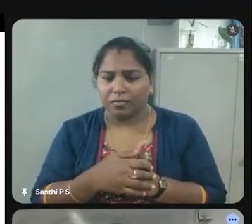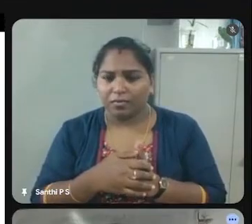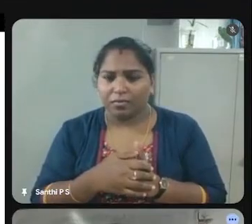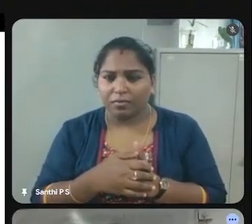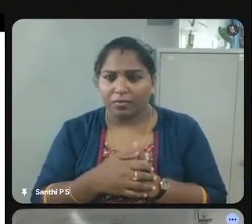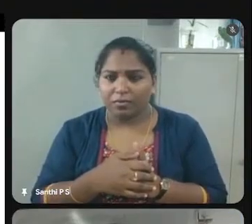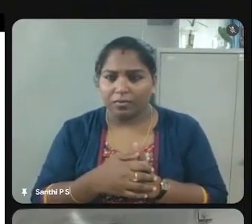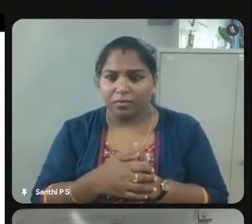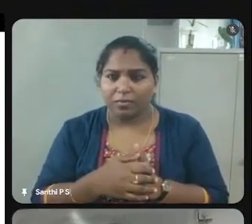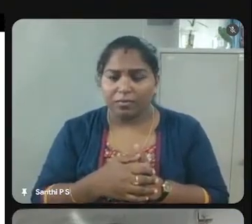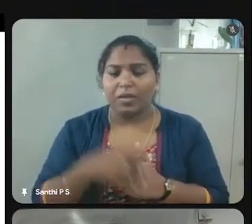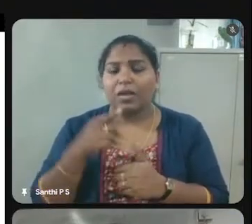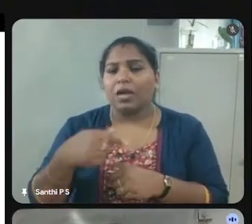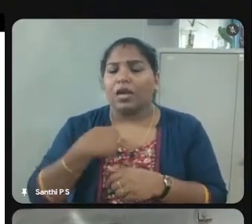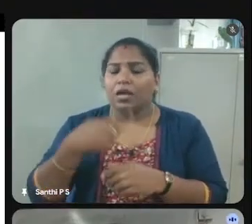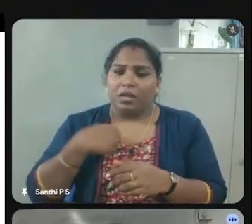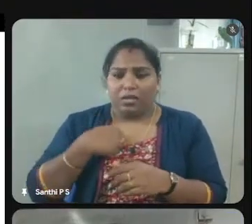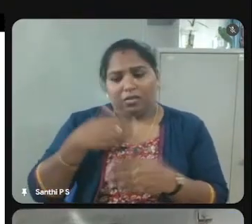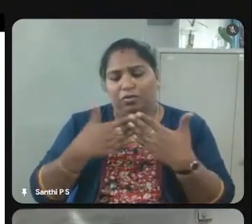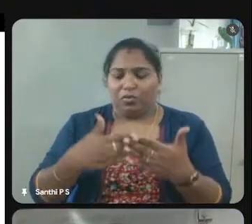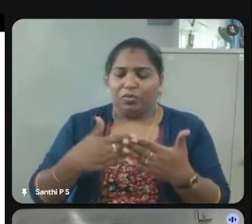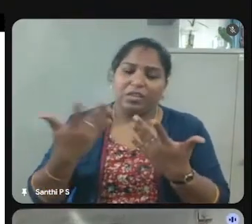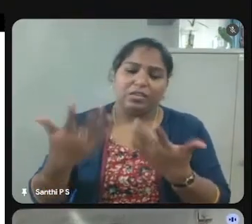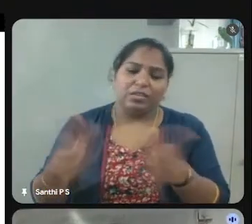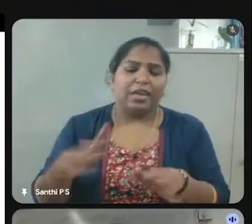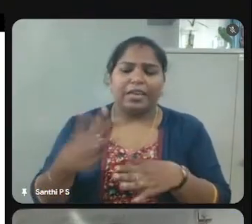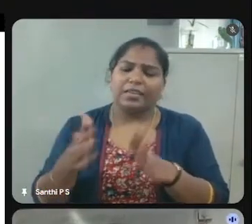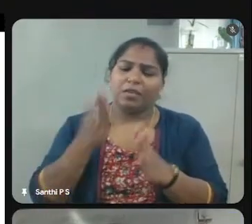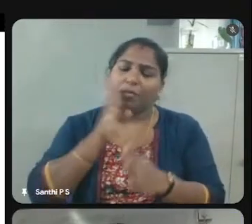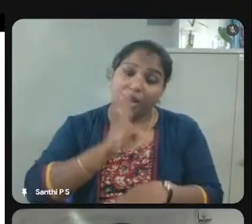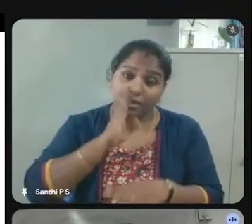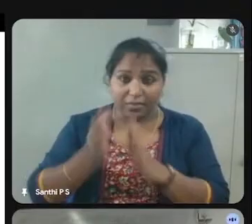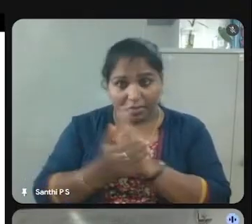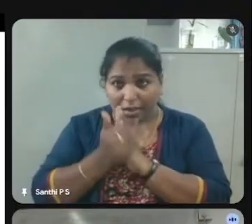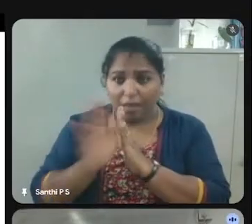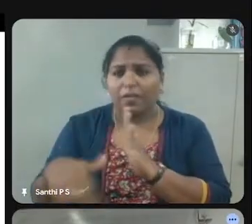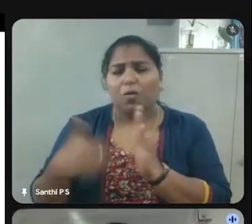ഞാൻ അതുകൊണ്ട് സ്കൂളിൽ പറഞ്ഞൊരു ടീച്ചർ അത് അവന്റെ ഇഷ്ടപ്രകാരം വിട്ടിരിക്കുകയാണ്. ടീച്ചർ പാടിക്കാൻ പറ്റുമെങ്കിൽ പാടിച്ചോളുക.